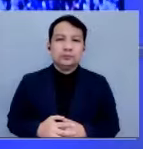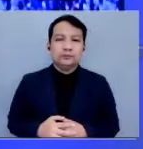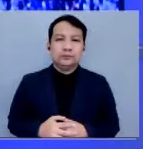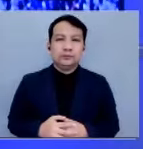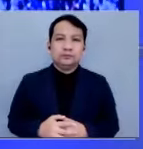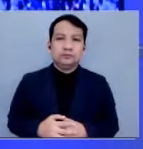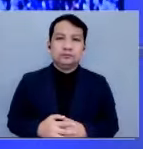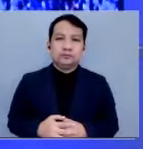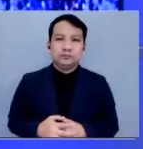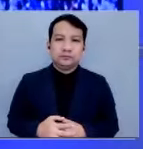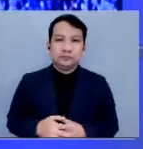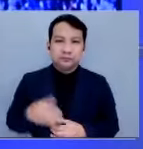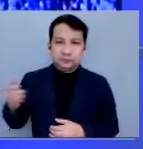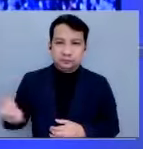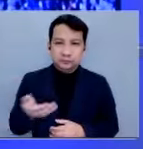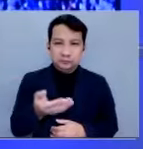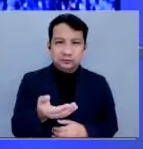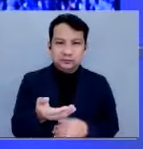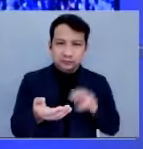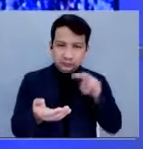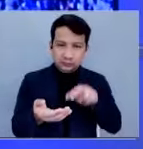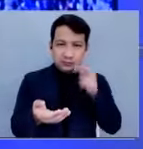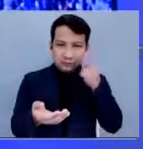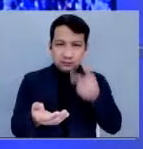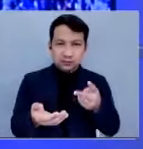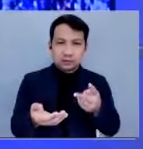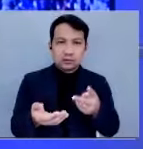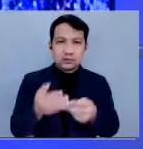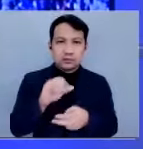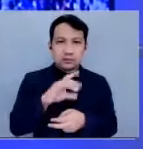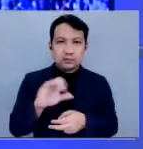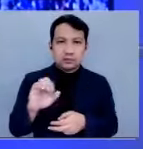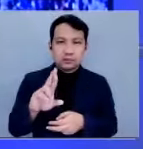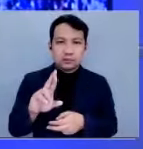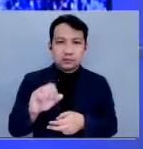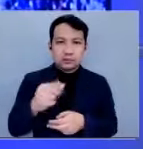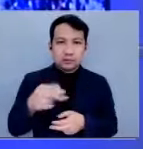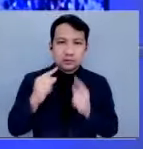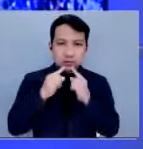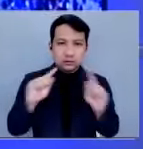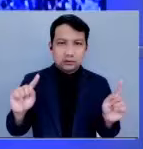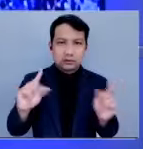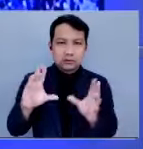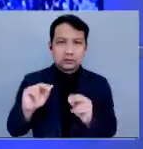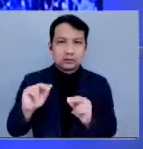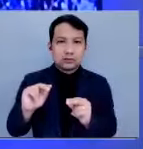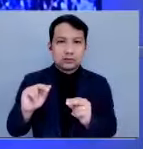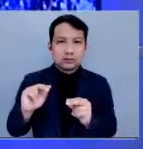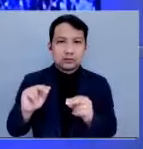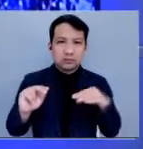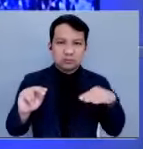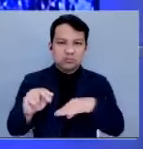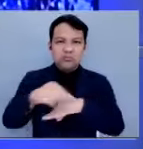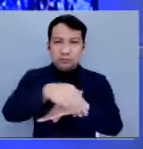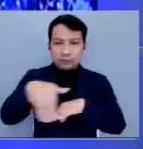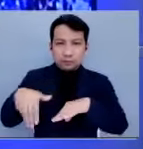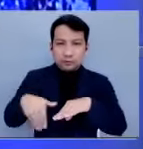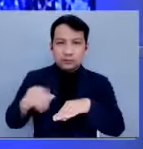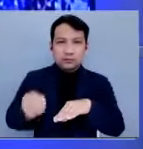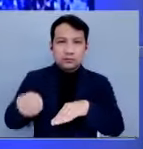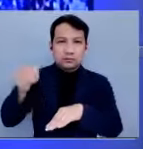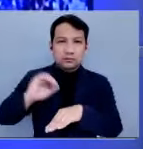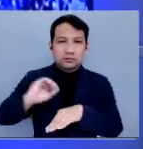ilang barko na ng China ang namataan sa may scar boro sh matapos ipatupad ang no trespassing rues sa inaangkin nilang